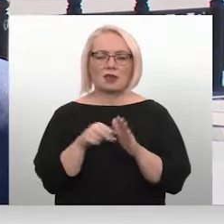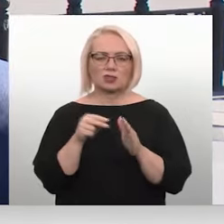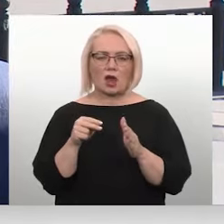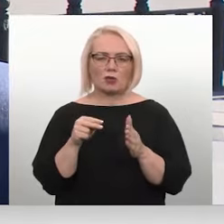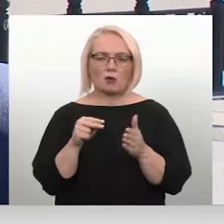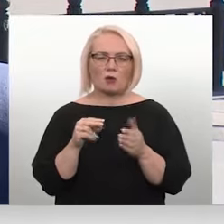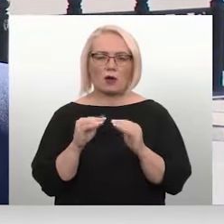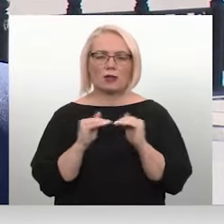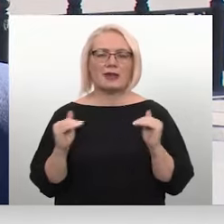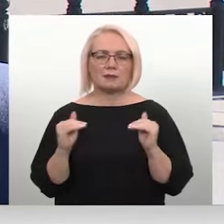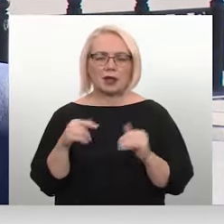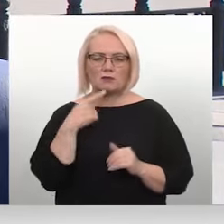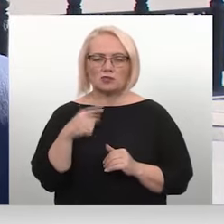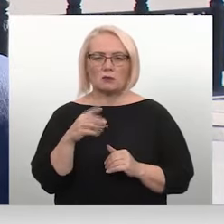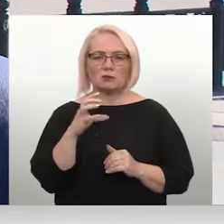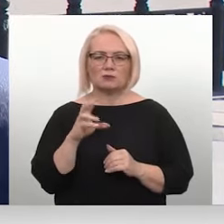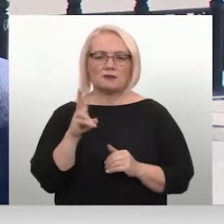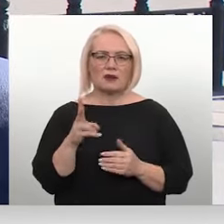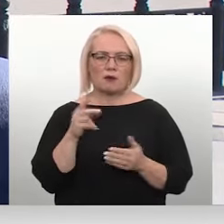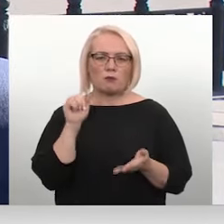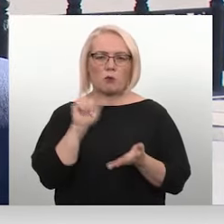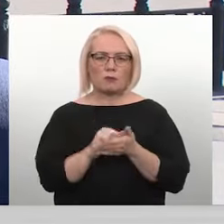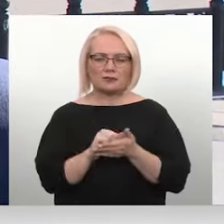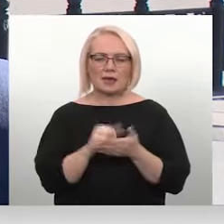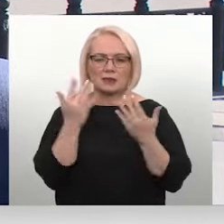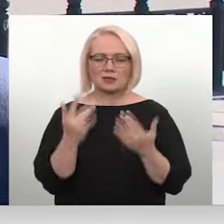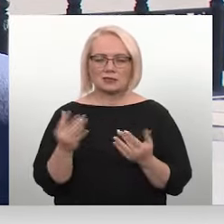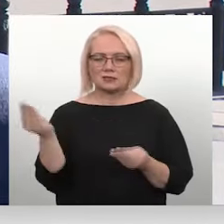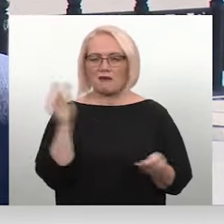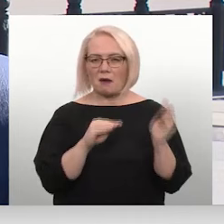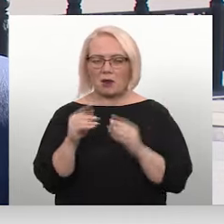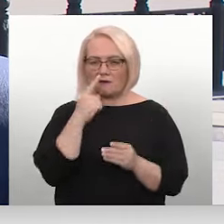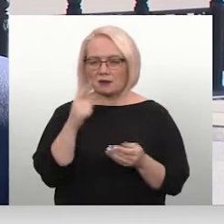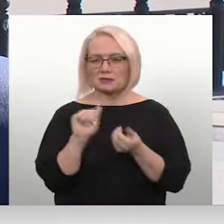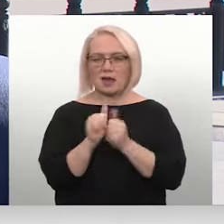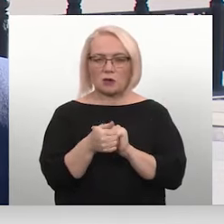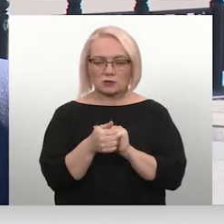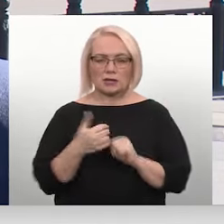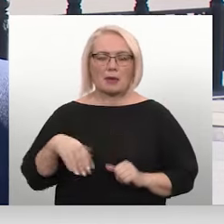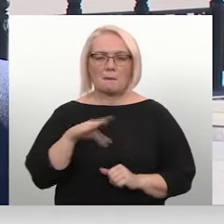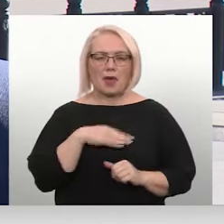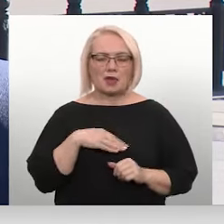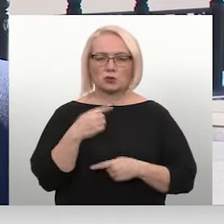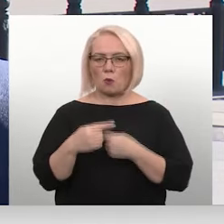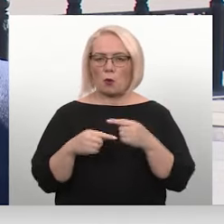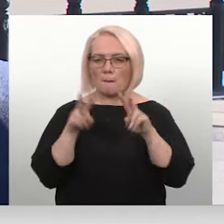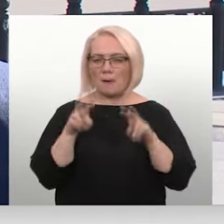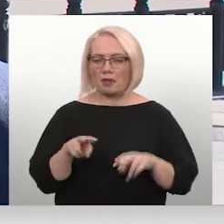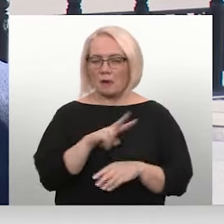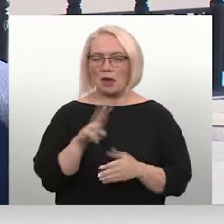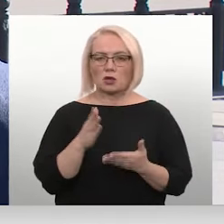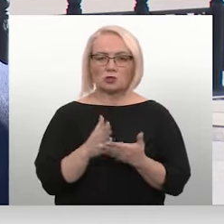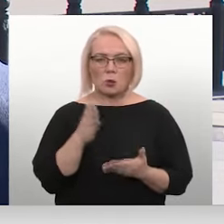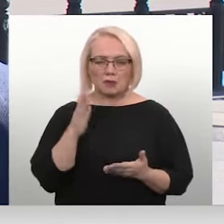Mūsu izskatā CVK publicētie rezultāti ir pilnībā safabricēti un sagrozīti. Mēs joprojām pētām, kas notika, bet ir